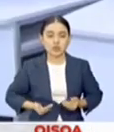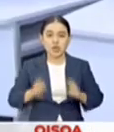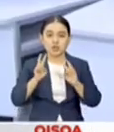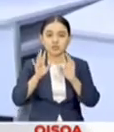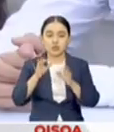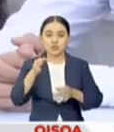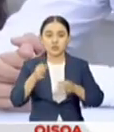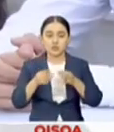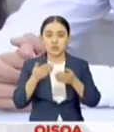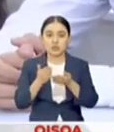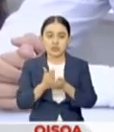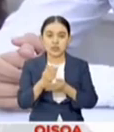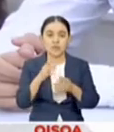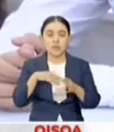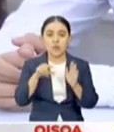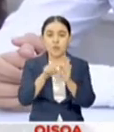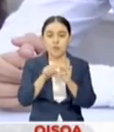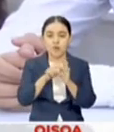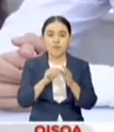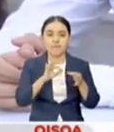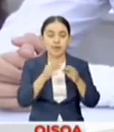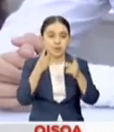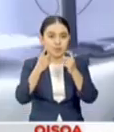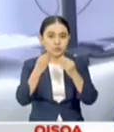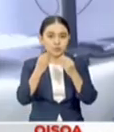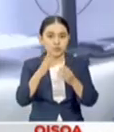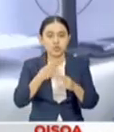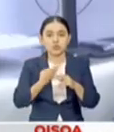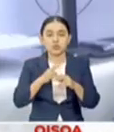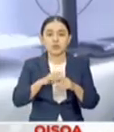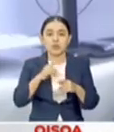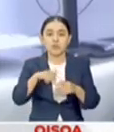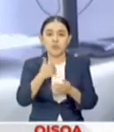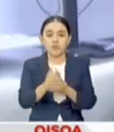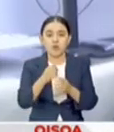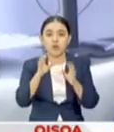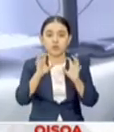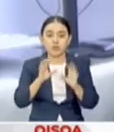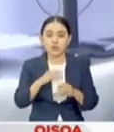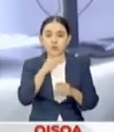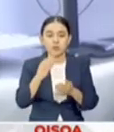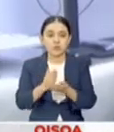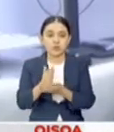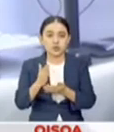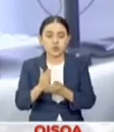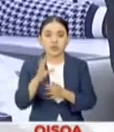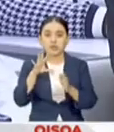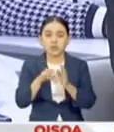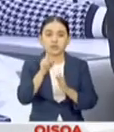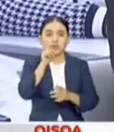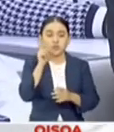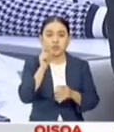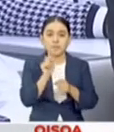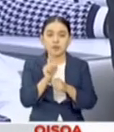etishi, sud huquq tizimiga oid moddalar haqida batafsil ma'lumot berildi. Shuningdek, bosh qomusimizda ko'plab soha va yo'nalishlar qatorida